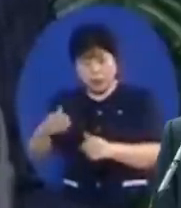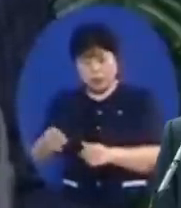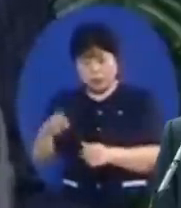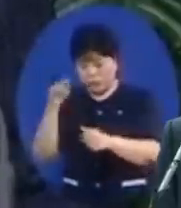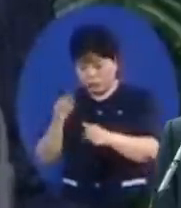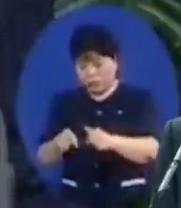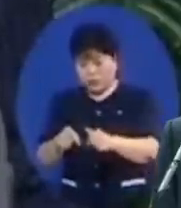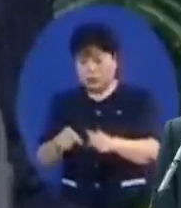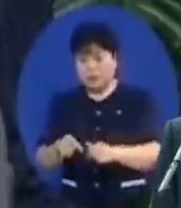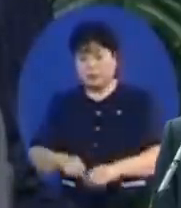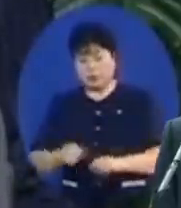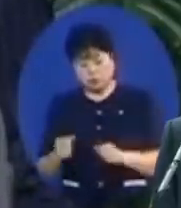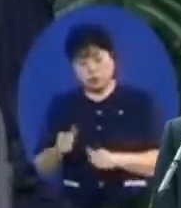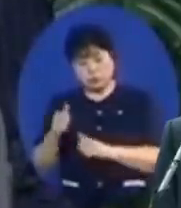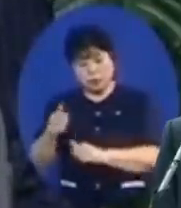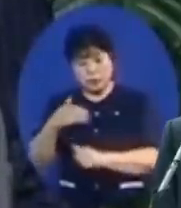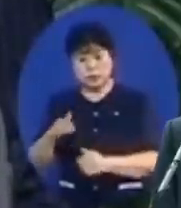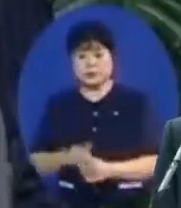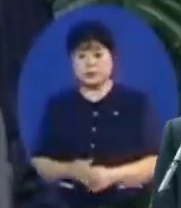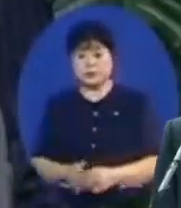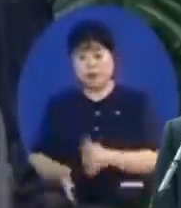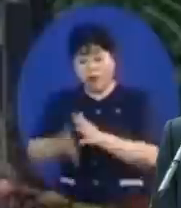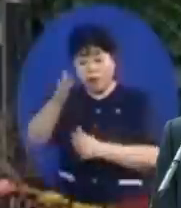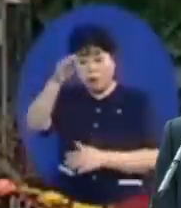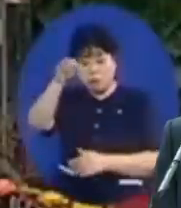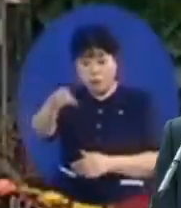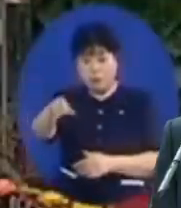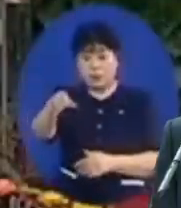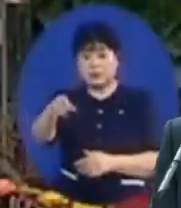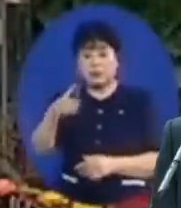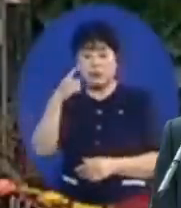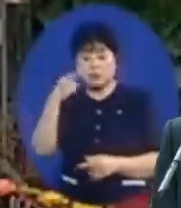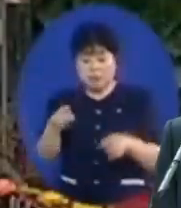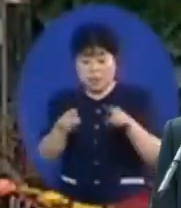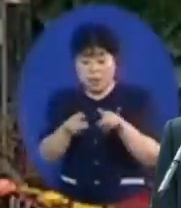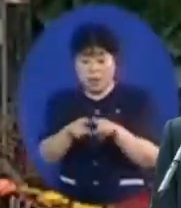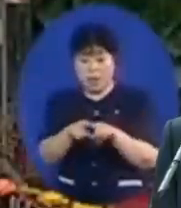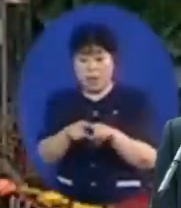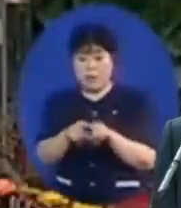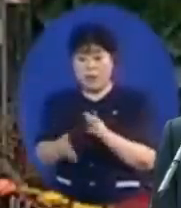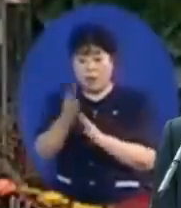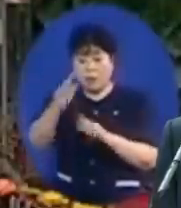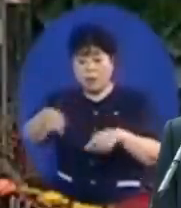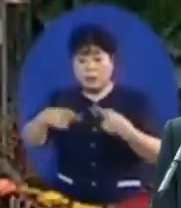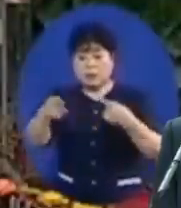있어 따라갔습니다. 한 건물 앞에 이르자 그는 목사님과 함께 건물에 들어가서 문을 안에서